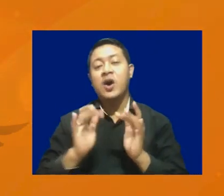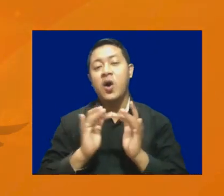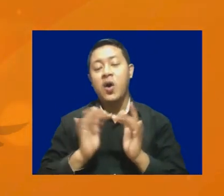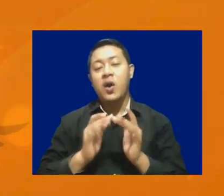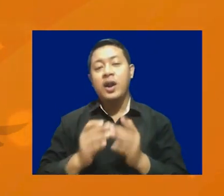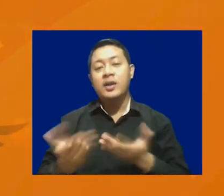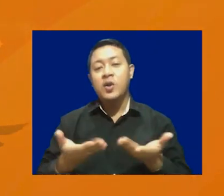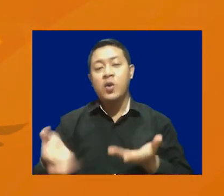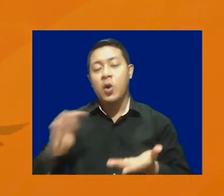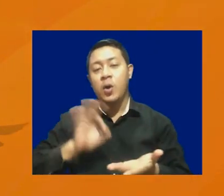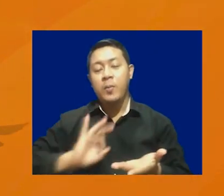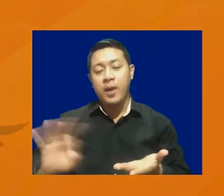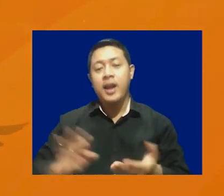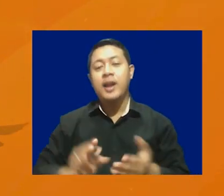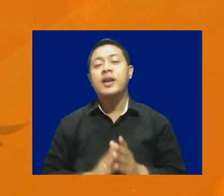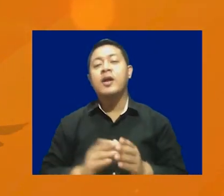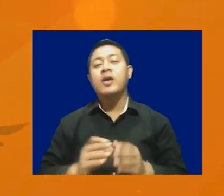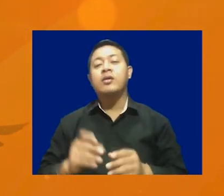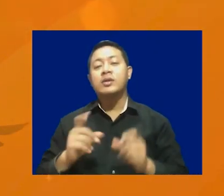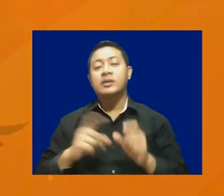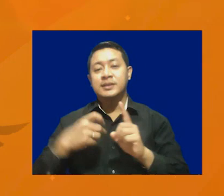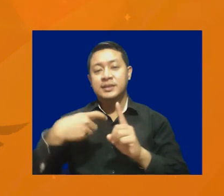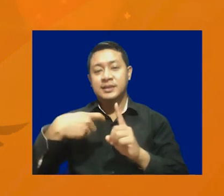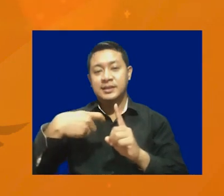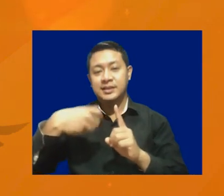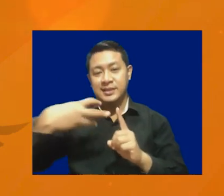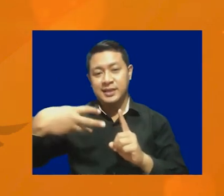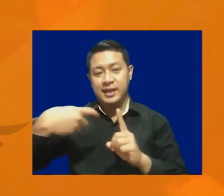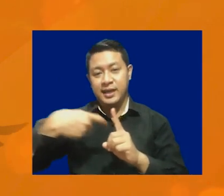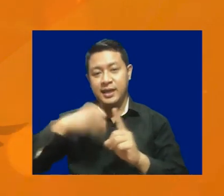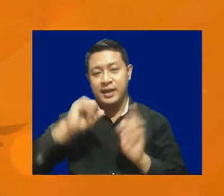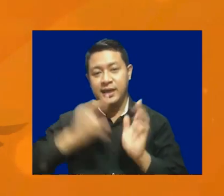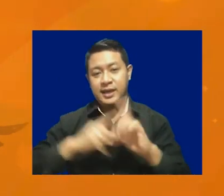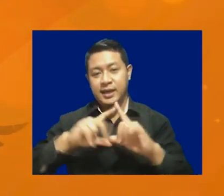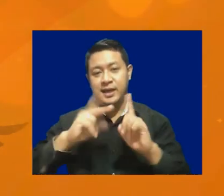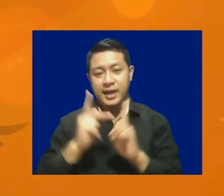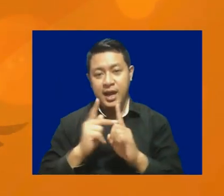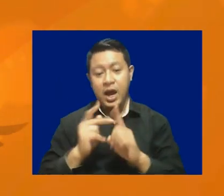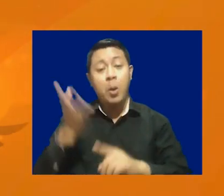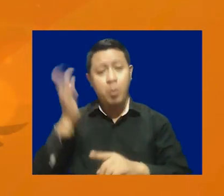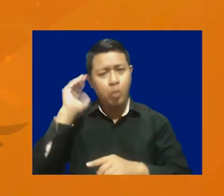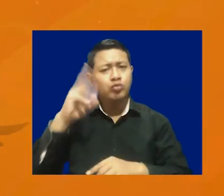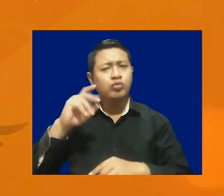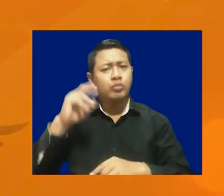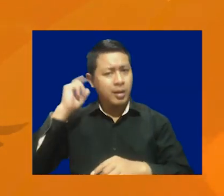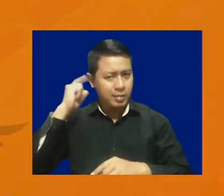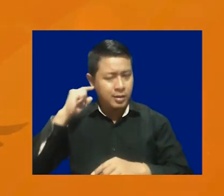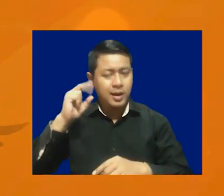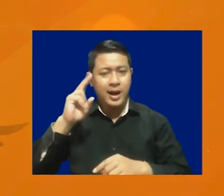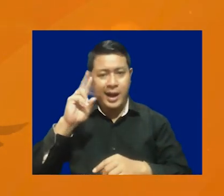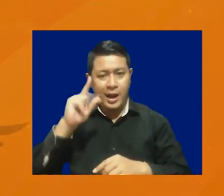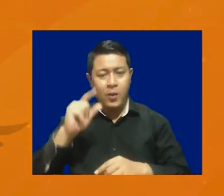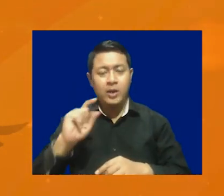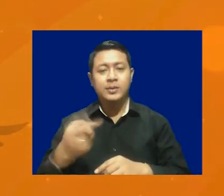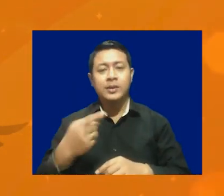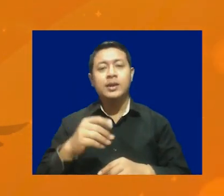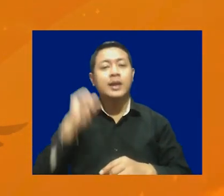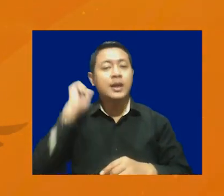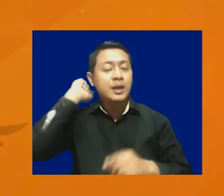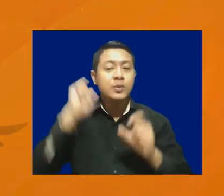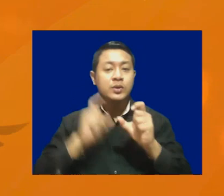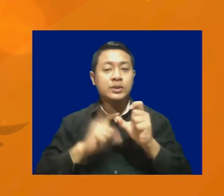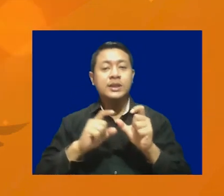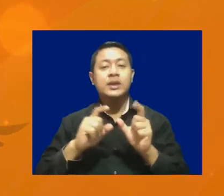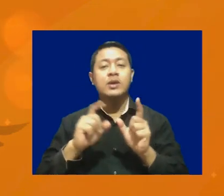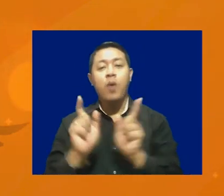yang diadakan oleh Sep Shekinah. Setelah kemarin kita mendengarkan pengajaran rekoleksi hari pertama dari Ibu Sri Wahyuni yang